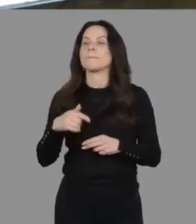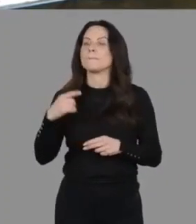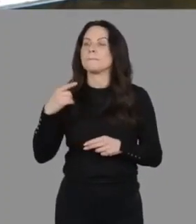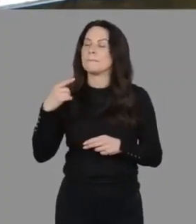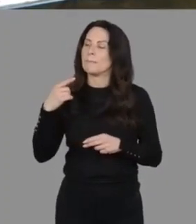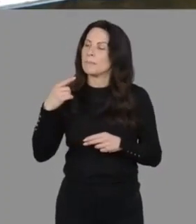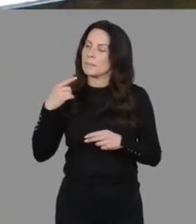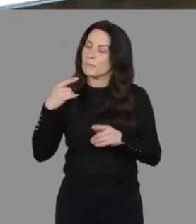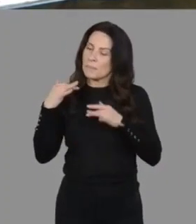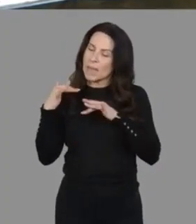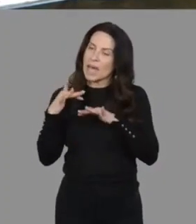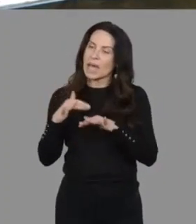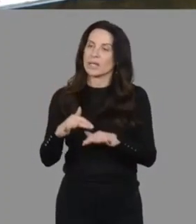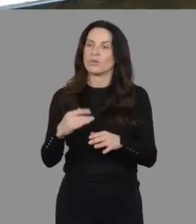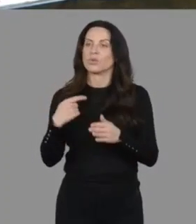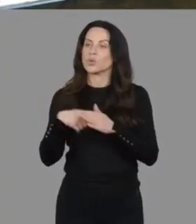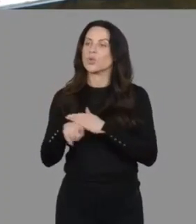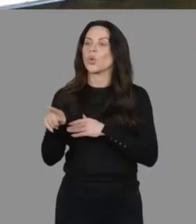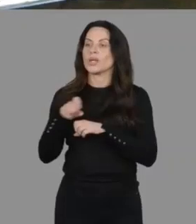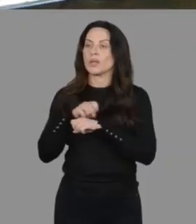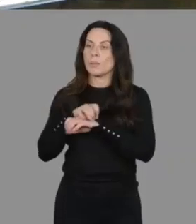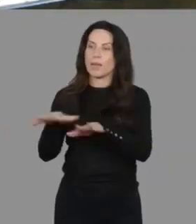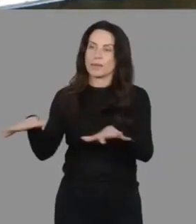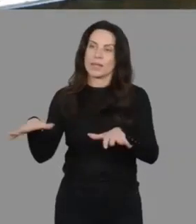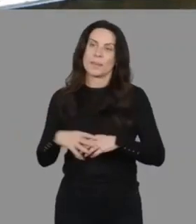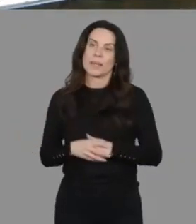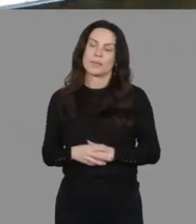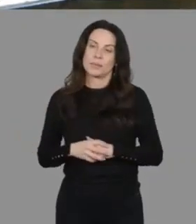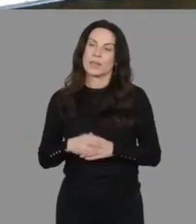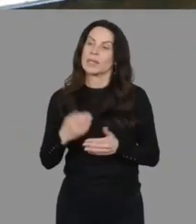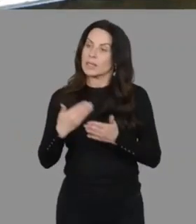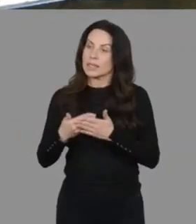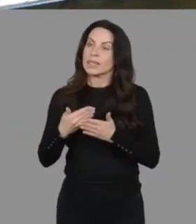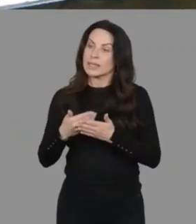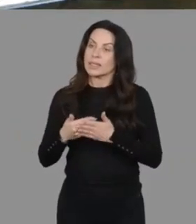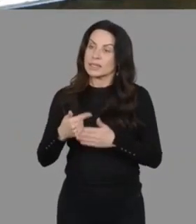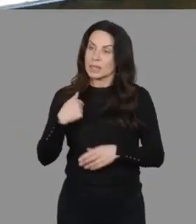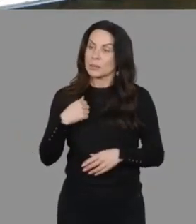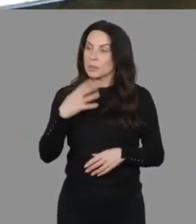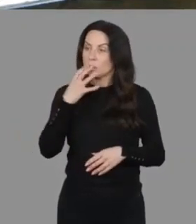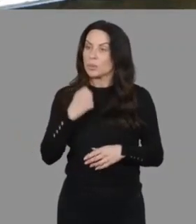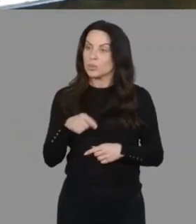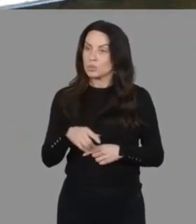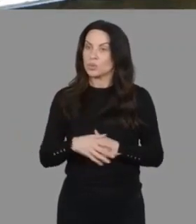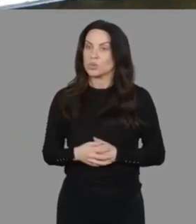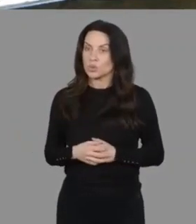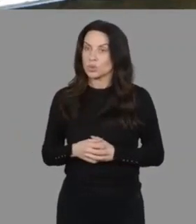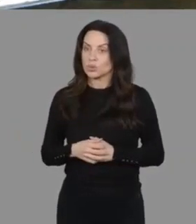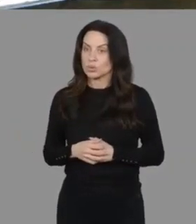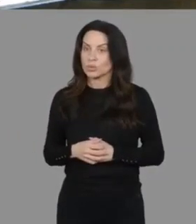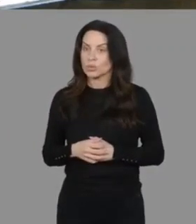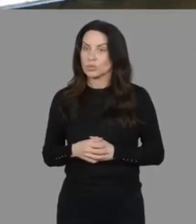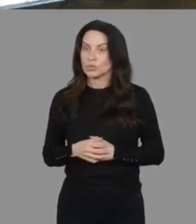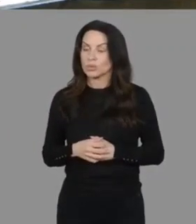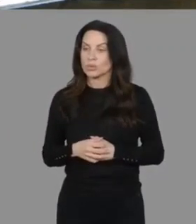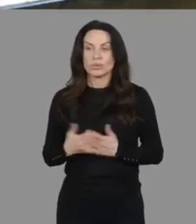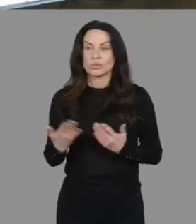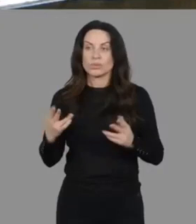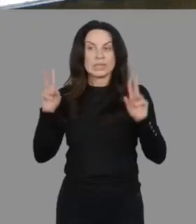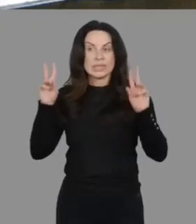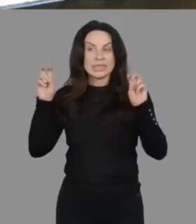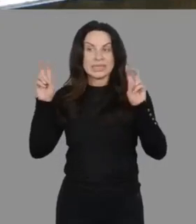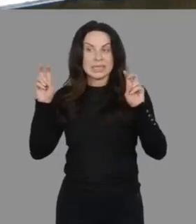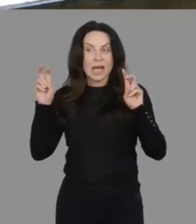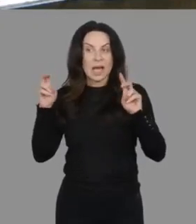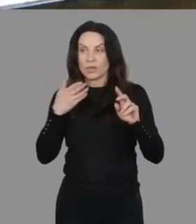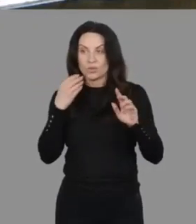war durch die Pandemie. Deswegen möchte ich heute nicht mit einem Zitat irgendwie beginnen,